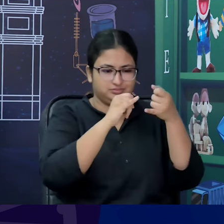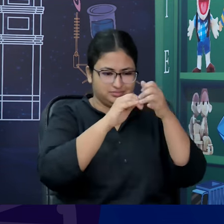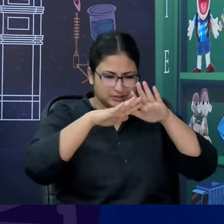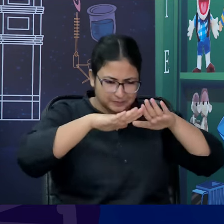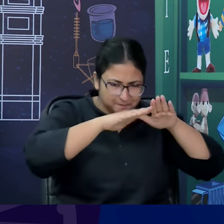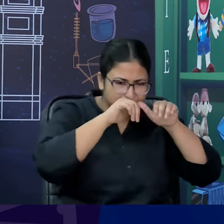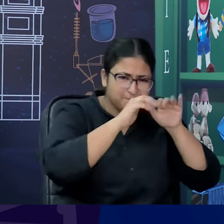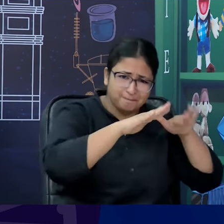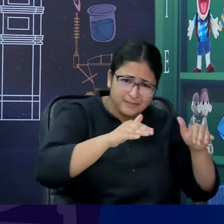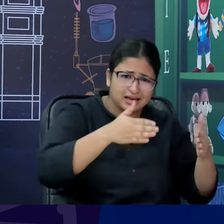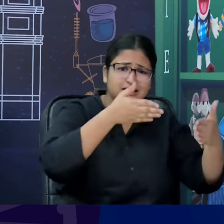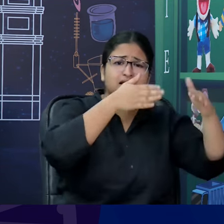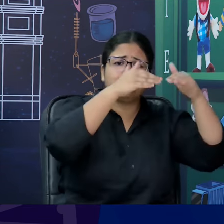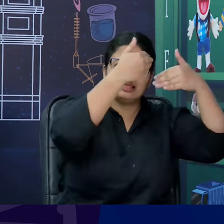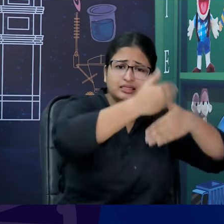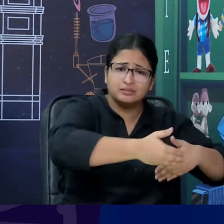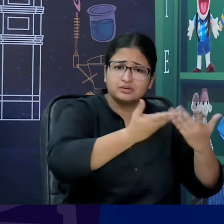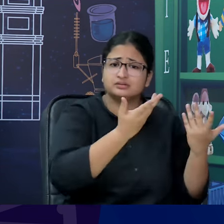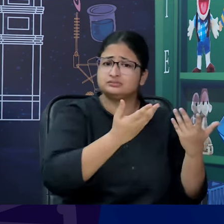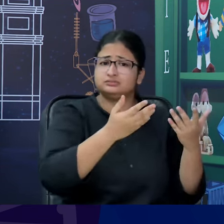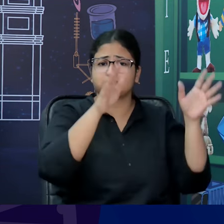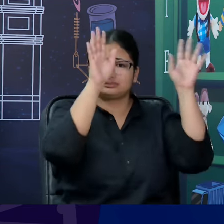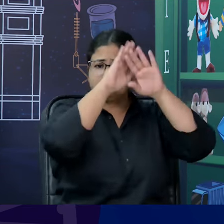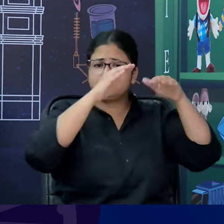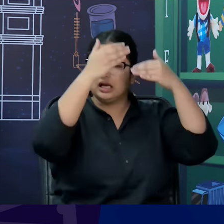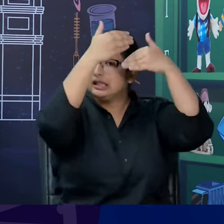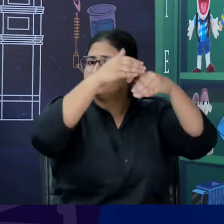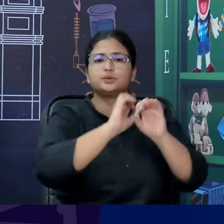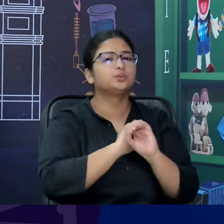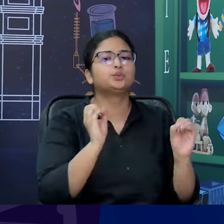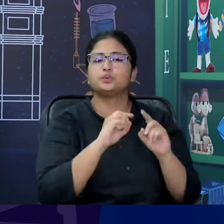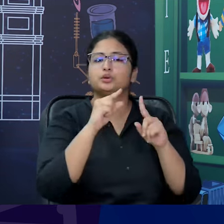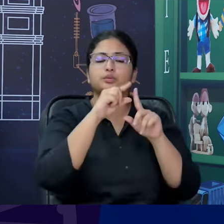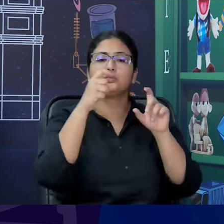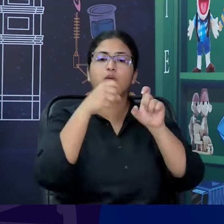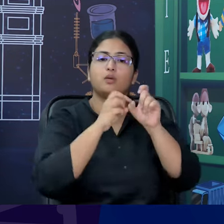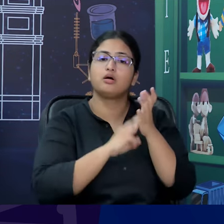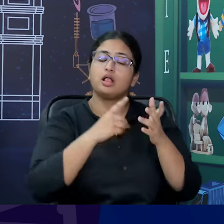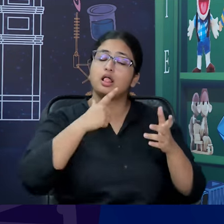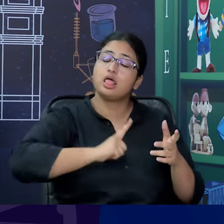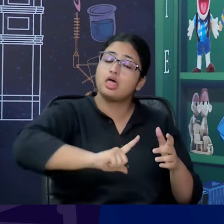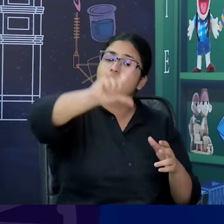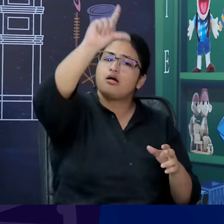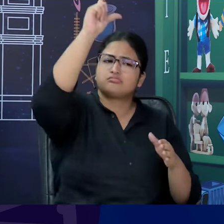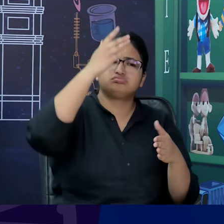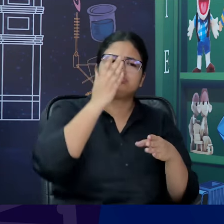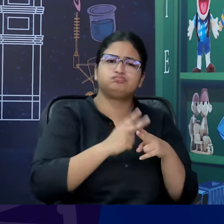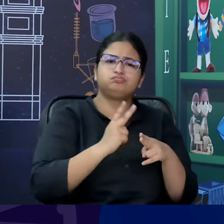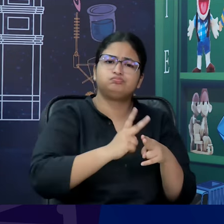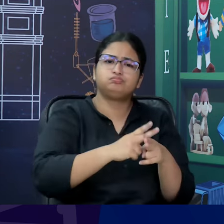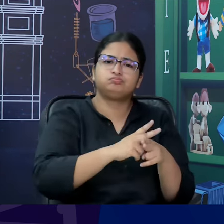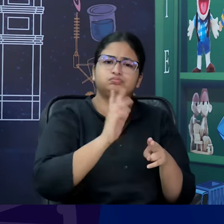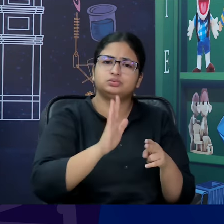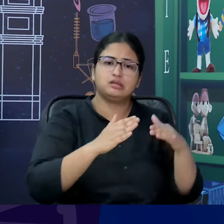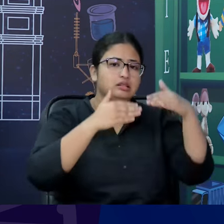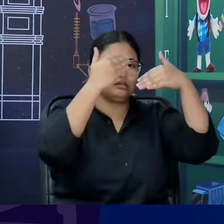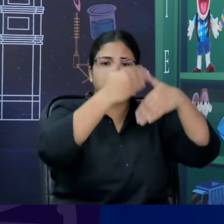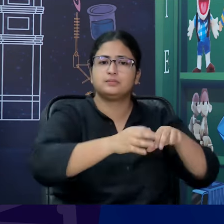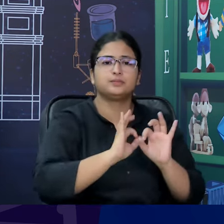हो किसी भी चीज की सीमा हो लेकिन कविता की कोई सीमा नहीं होती इसकी इसकी शक्ति जो है उसको